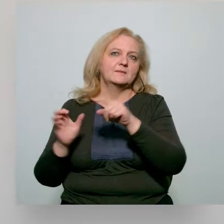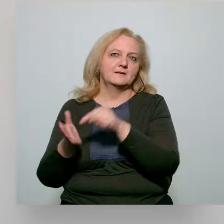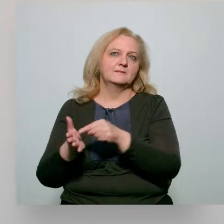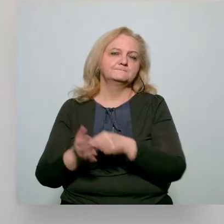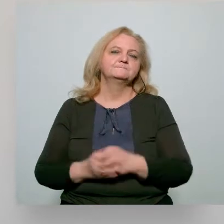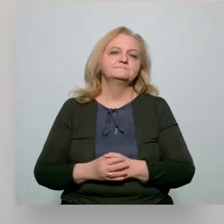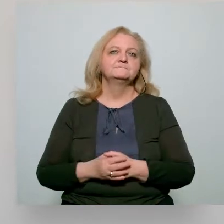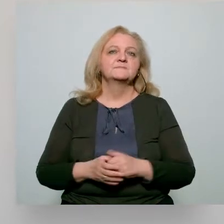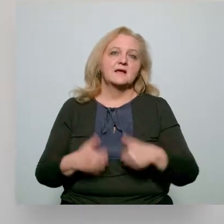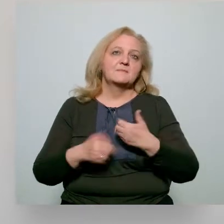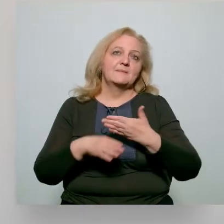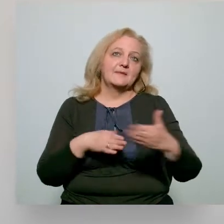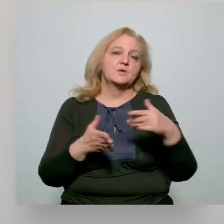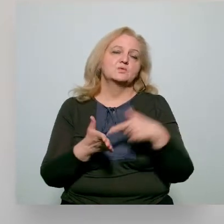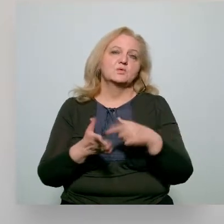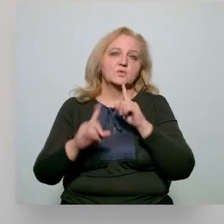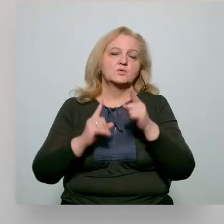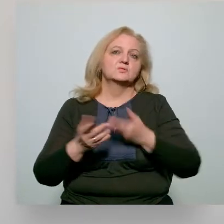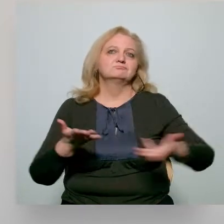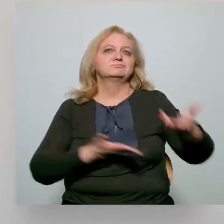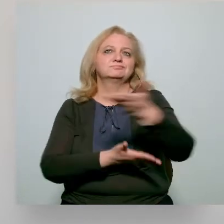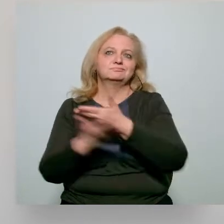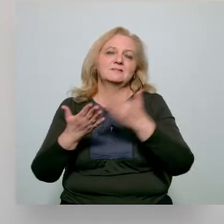dalej ta rozmowa żyła.